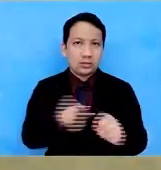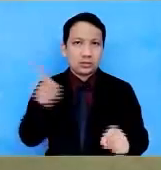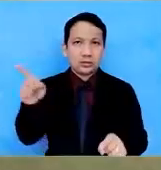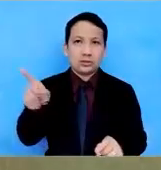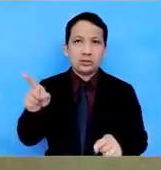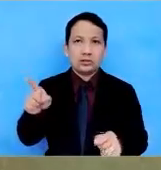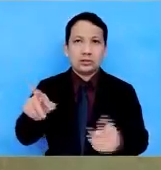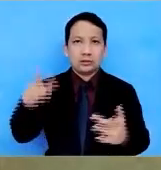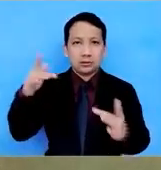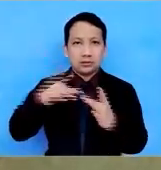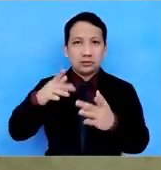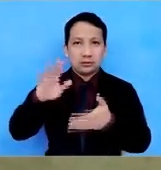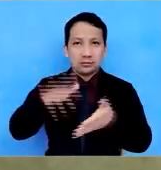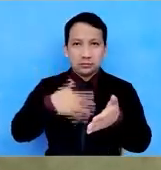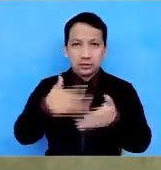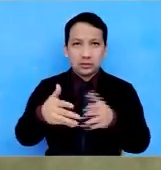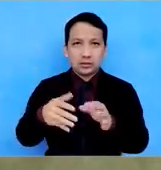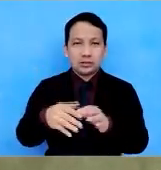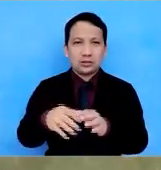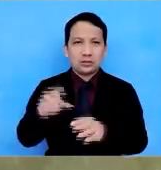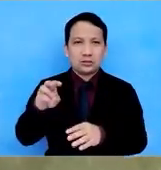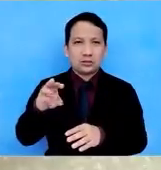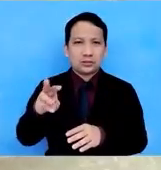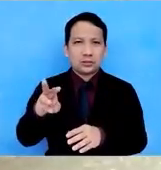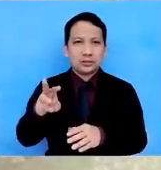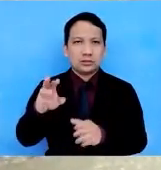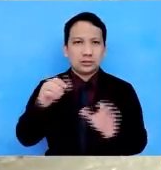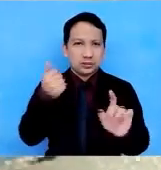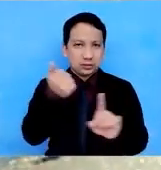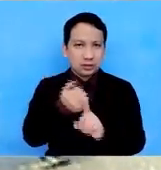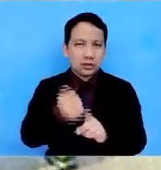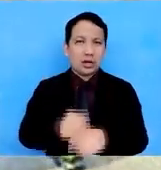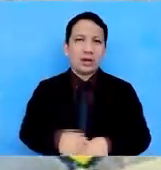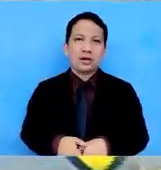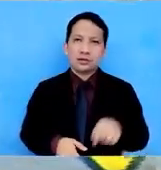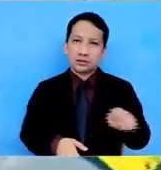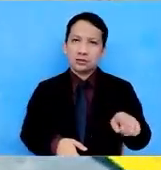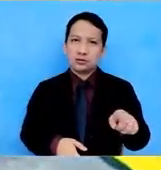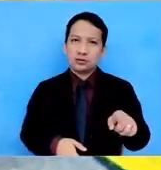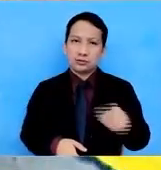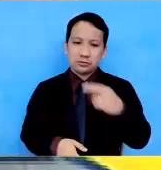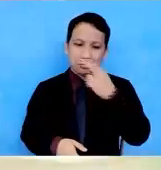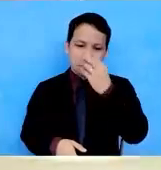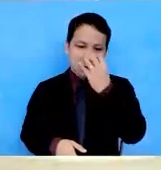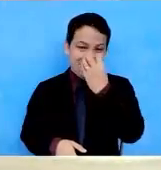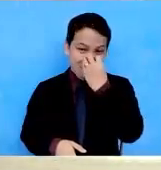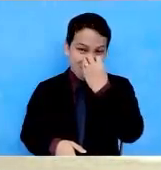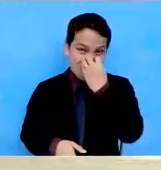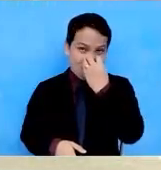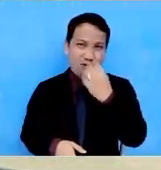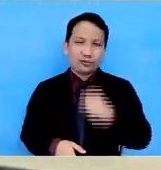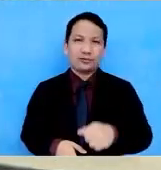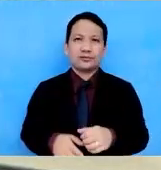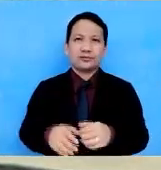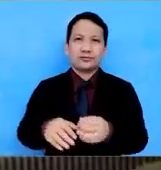Michelangelo painting mula sa Sistine Chapel ang atake. May temang payaso,